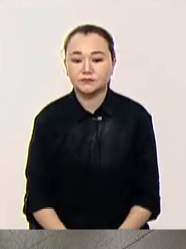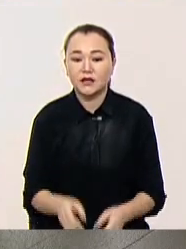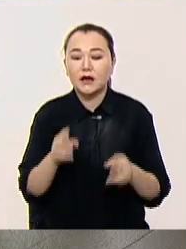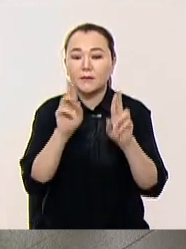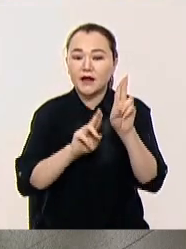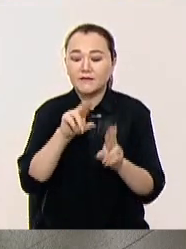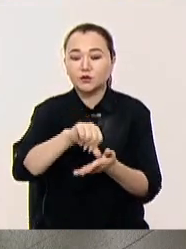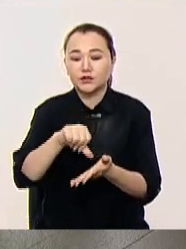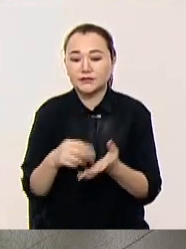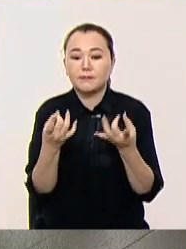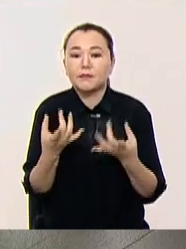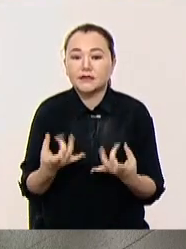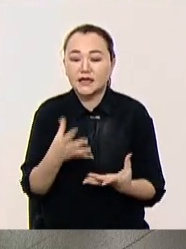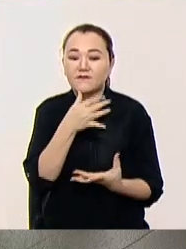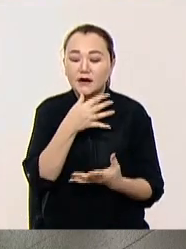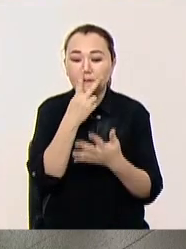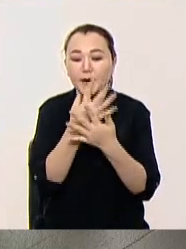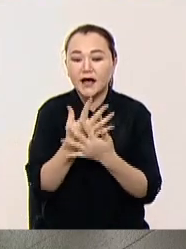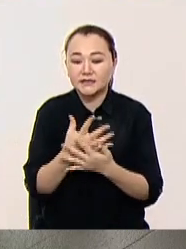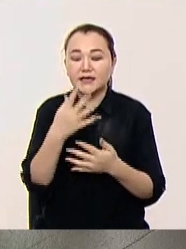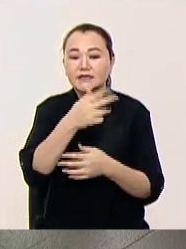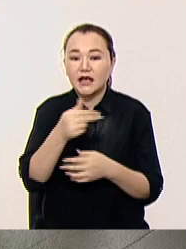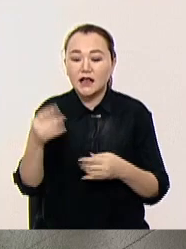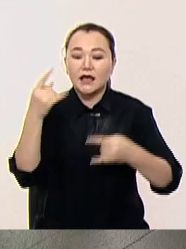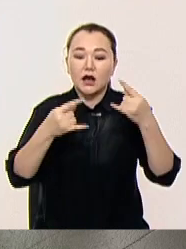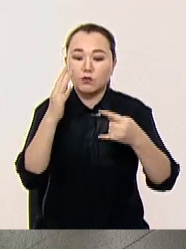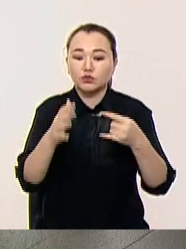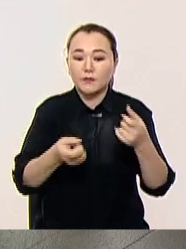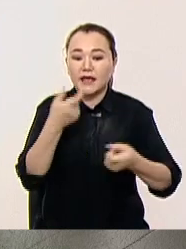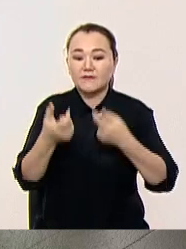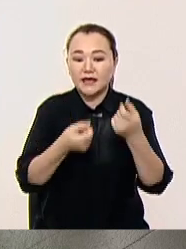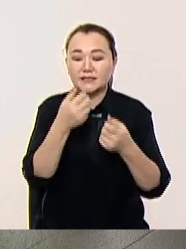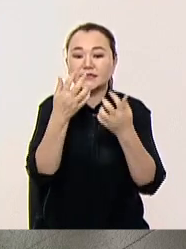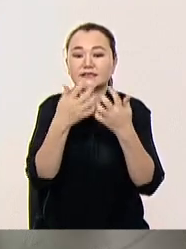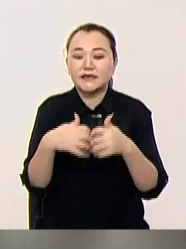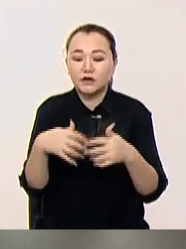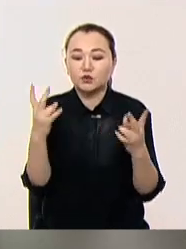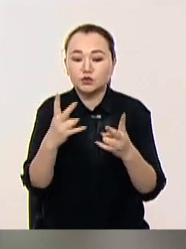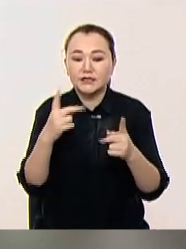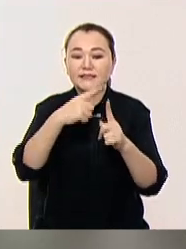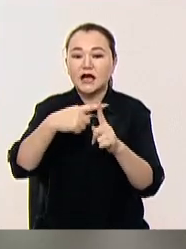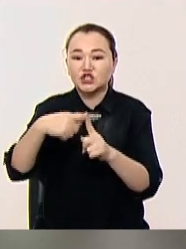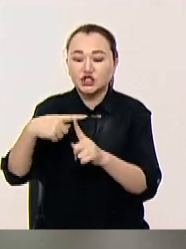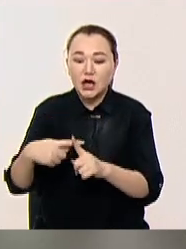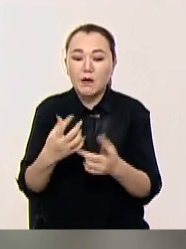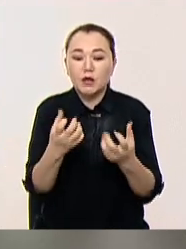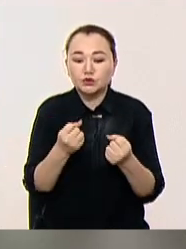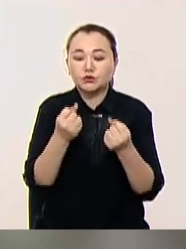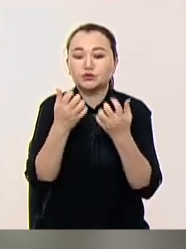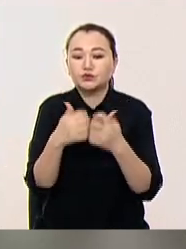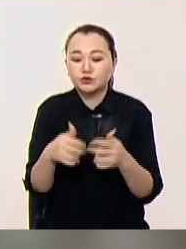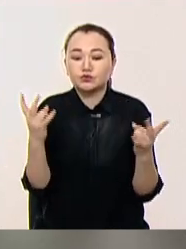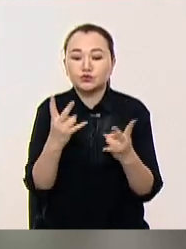Правила участия просты. Во время показа сериала на экране будут появляться цифры. Необходимо их сложить. Получившуюся сумму